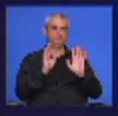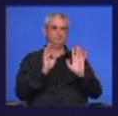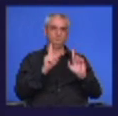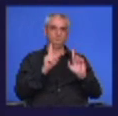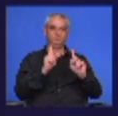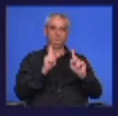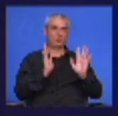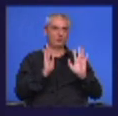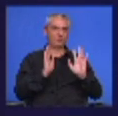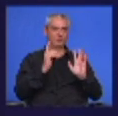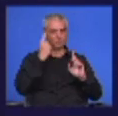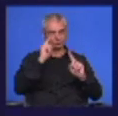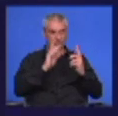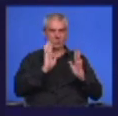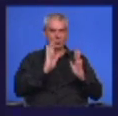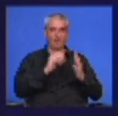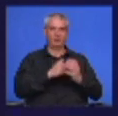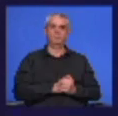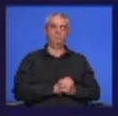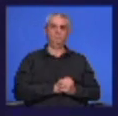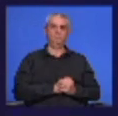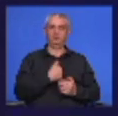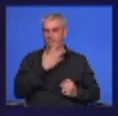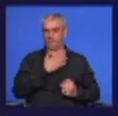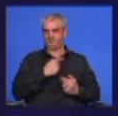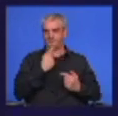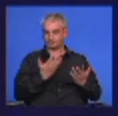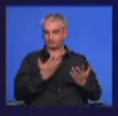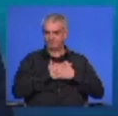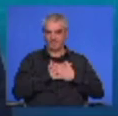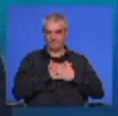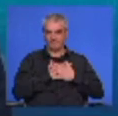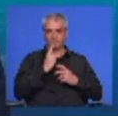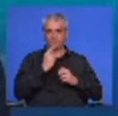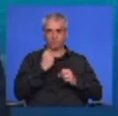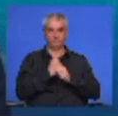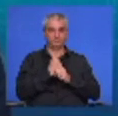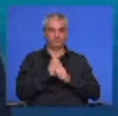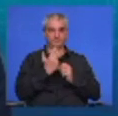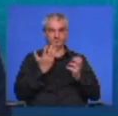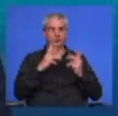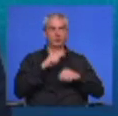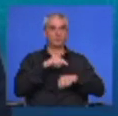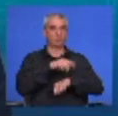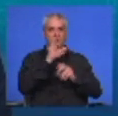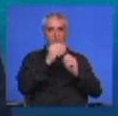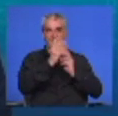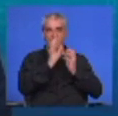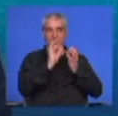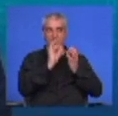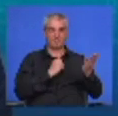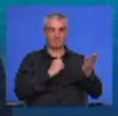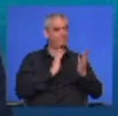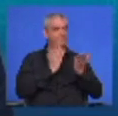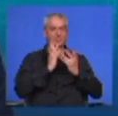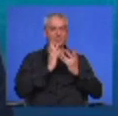טוב, טוב להשמיע את האזהרות. אני רוצה להגיד באהבה, שבתור מי שמבלה בטח יותר שעות ממך ברשתות, אל תתייחס למה